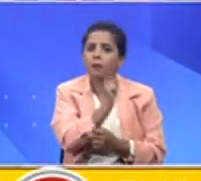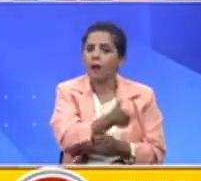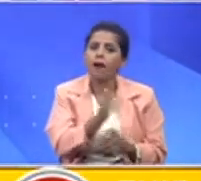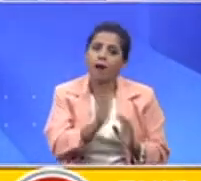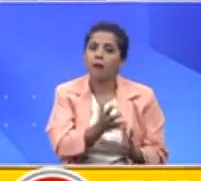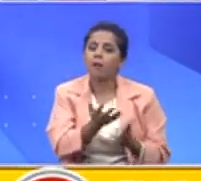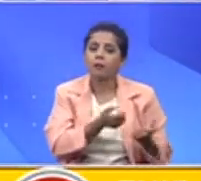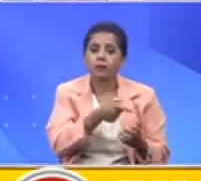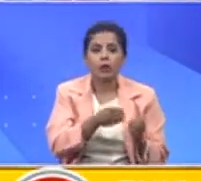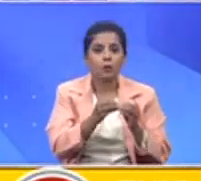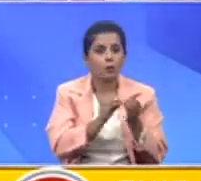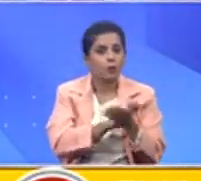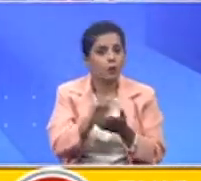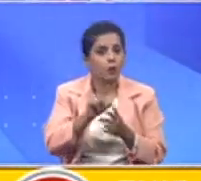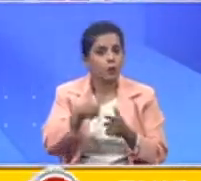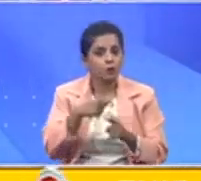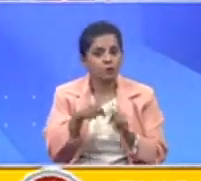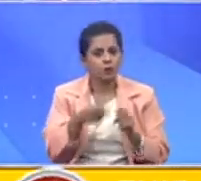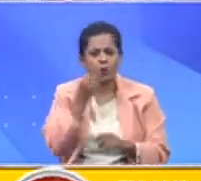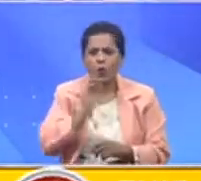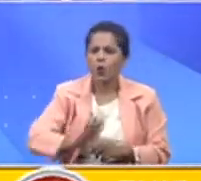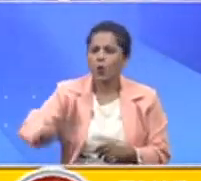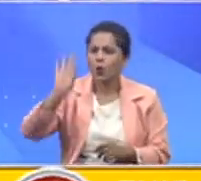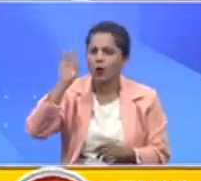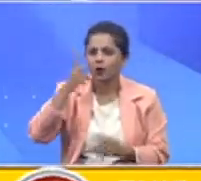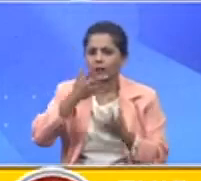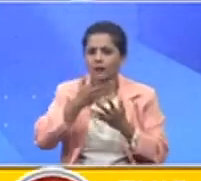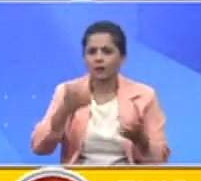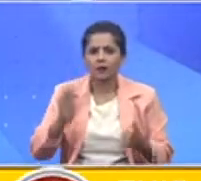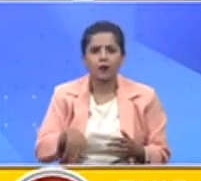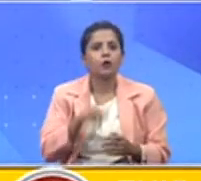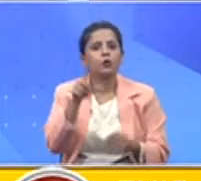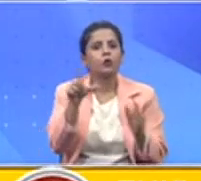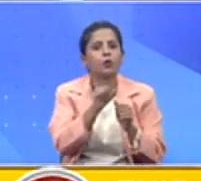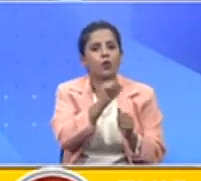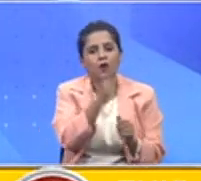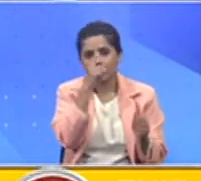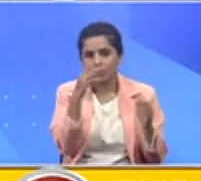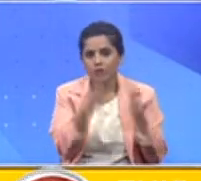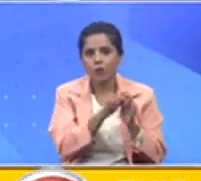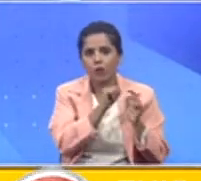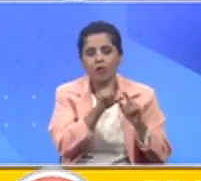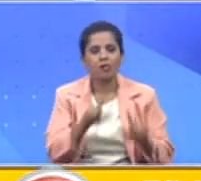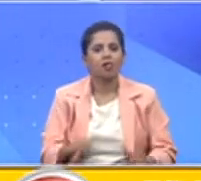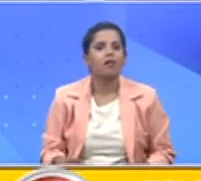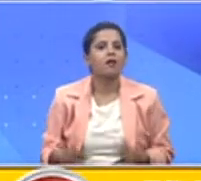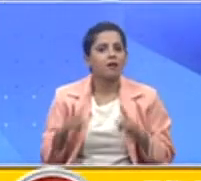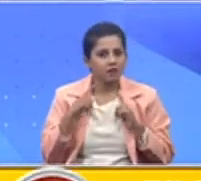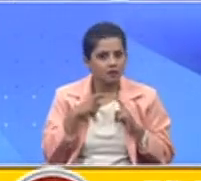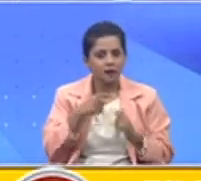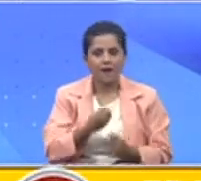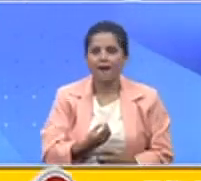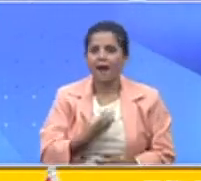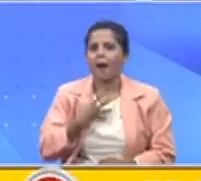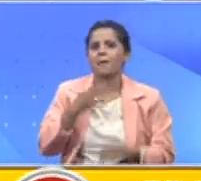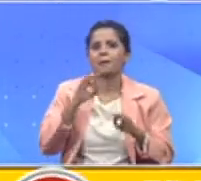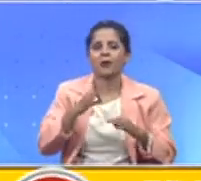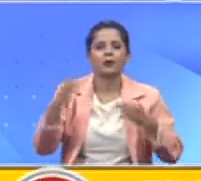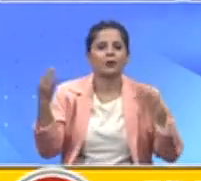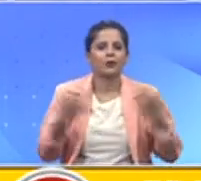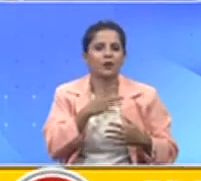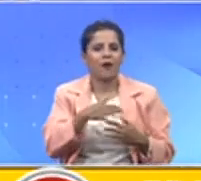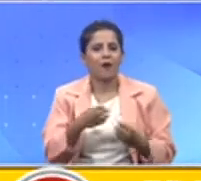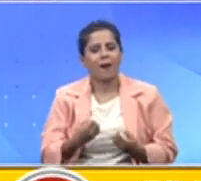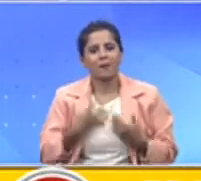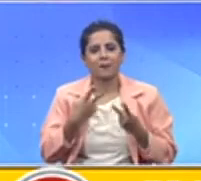बोज पत्र की यह प्राचिन विरासत उत्राखन की महलाओं के जीवन में खुशाली के नए-नए रंग